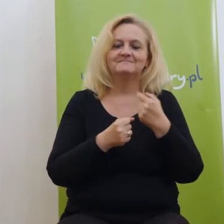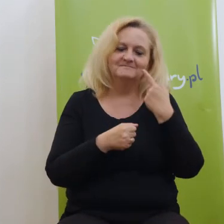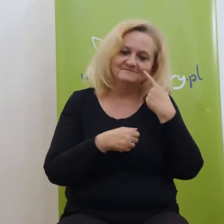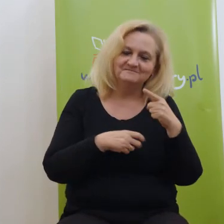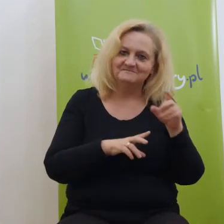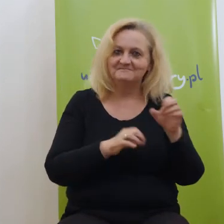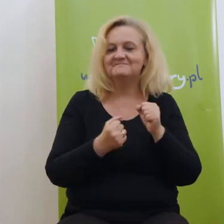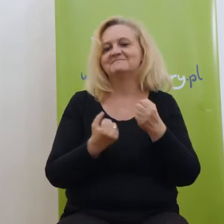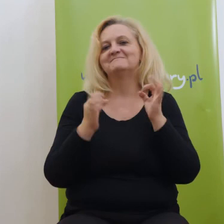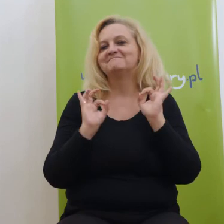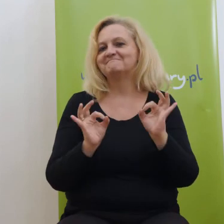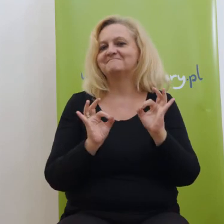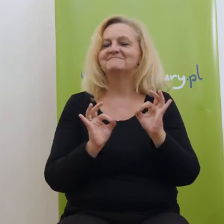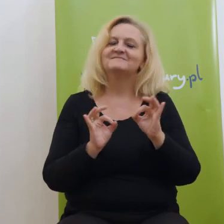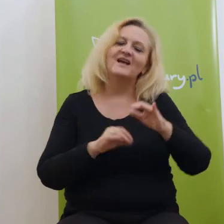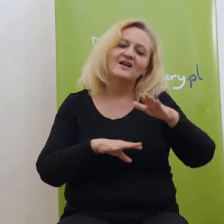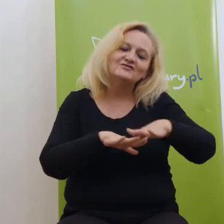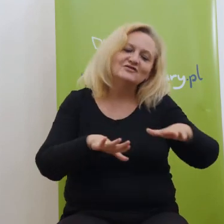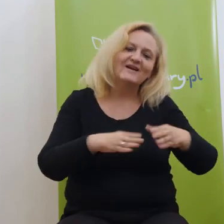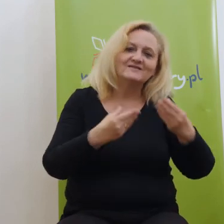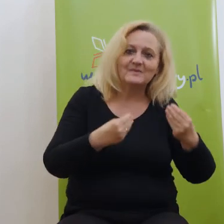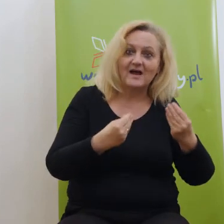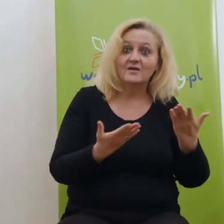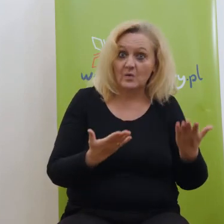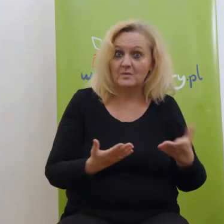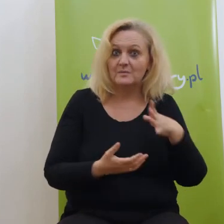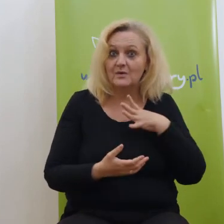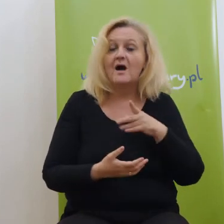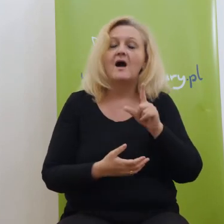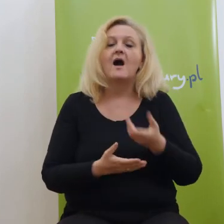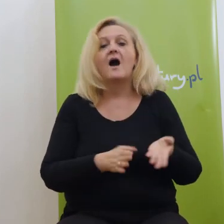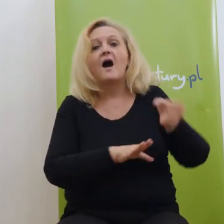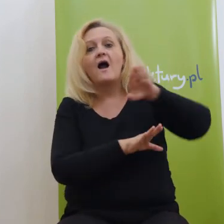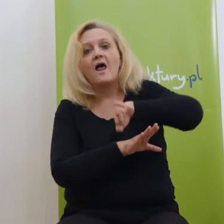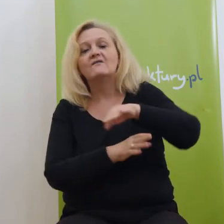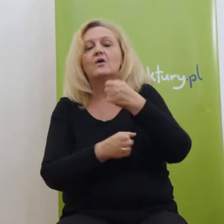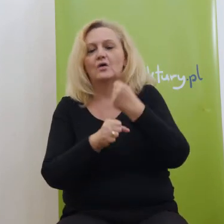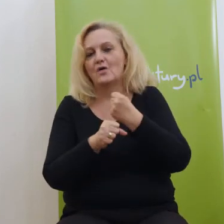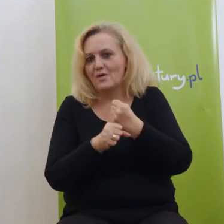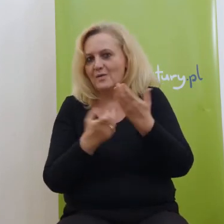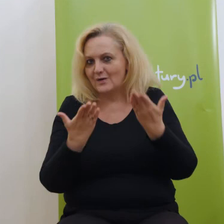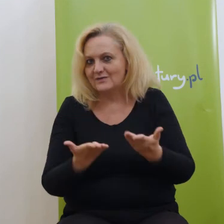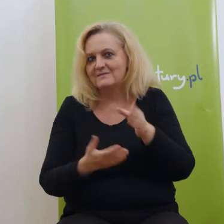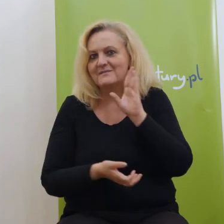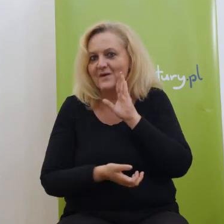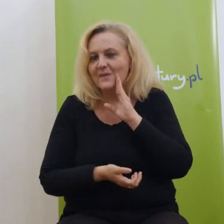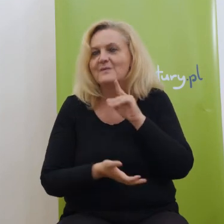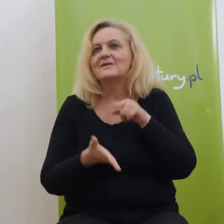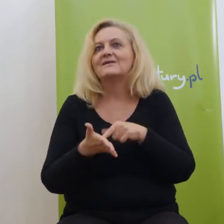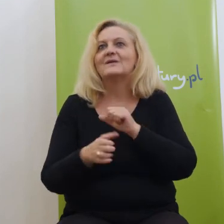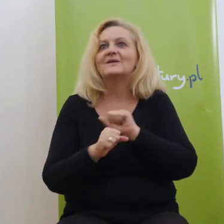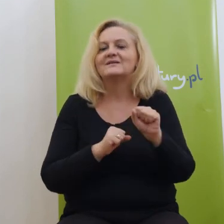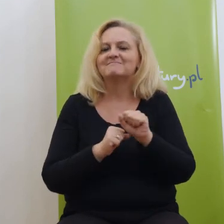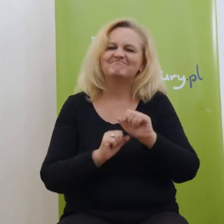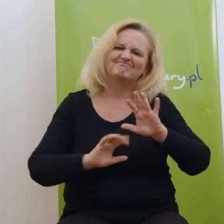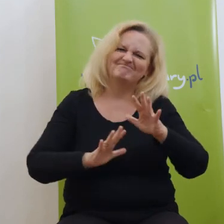przywołująca sielskie dzieciństwo, a z drugiej strony jest ta lewa strona roboty, która już jest